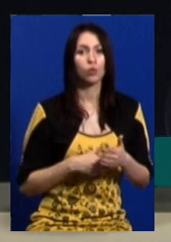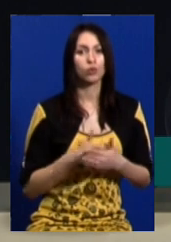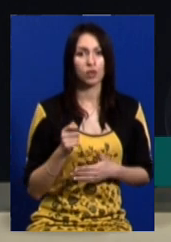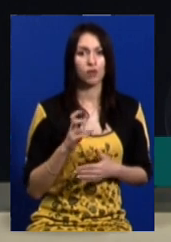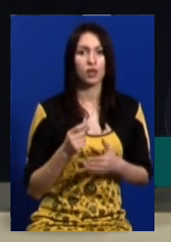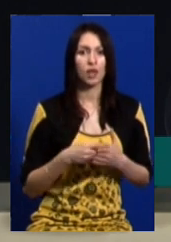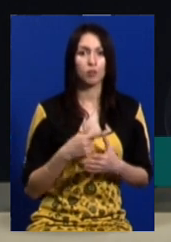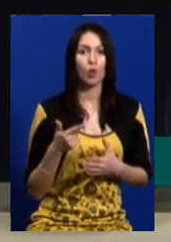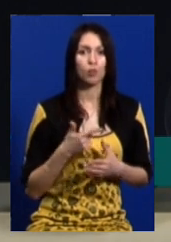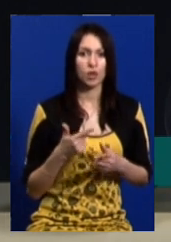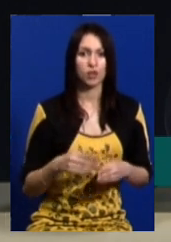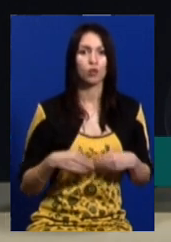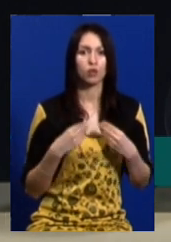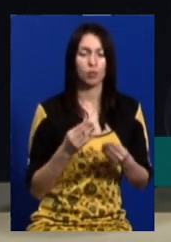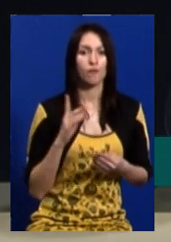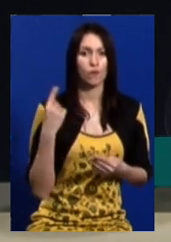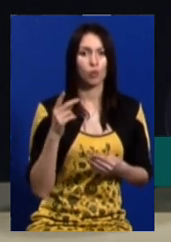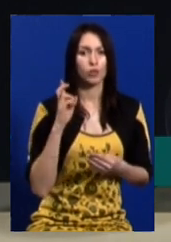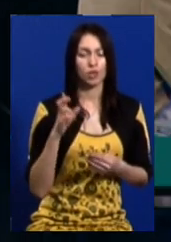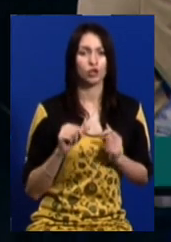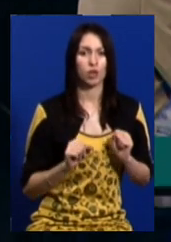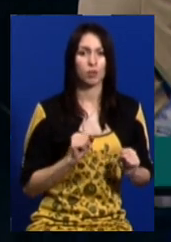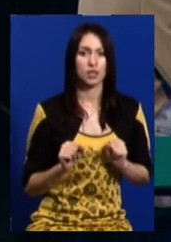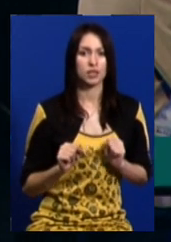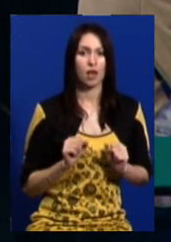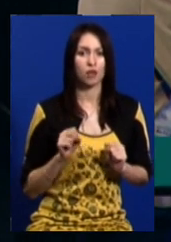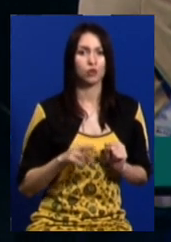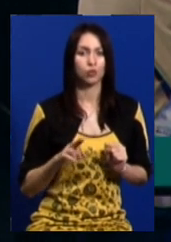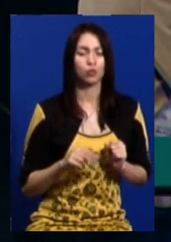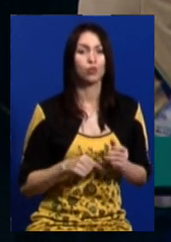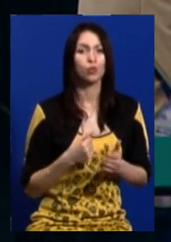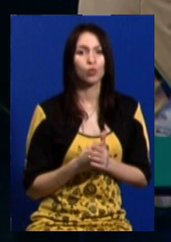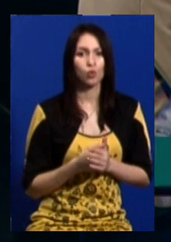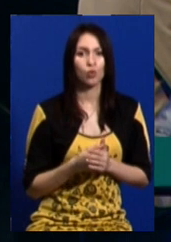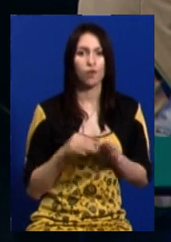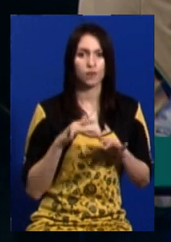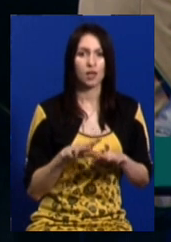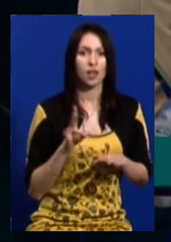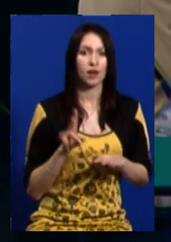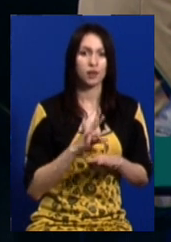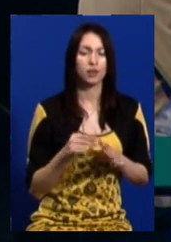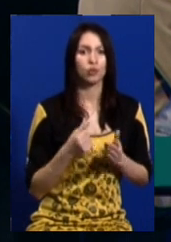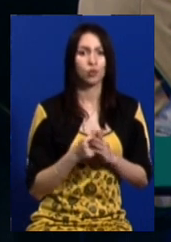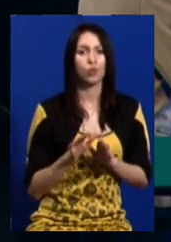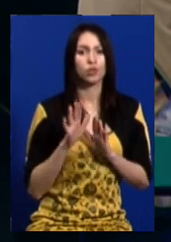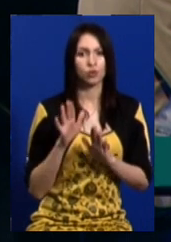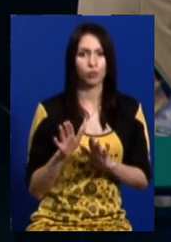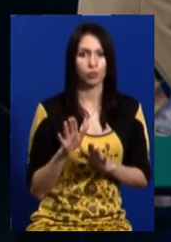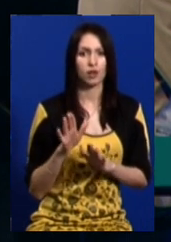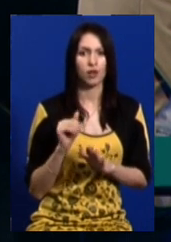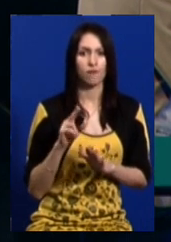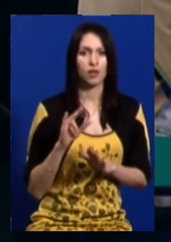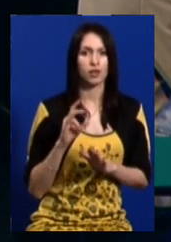ім'я губернатора подається в облдержадміністрацію до в справах релігії, ну і до заступника, от якраз